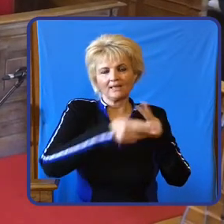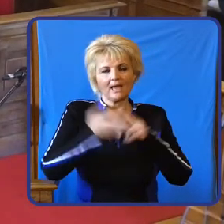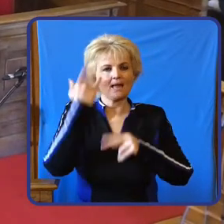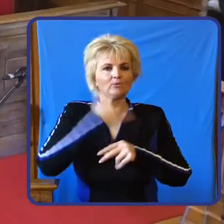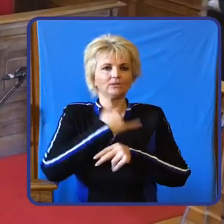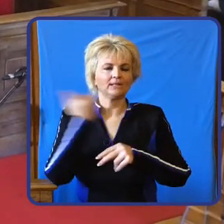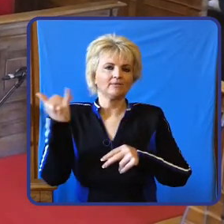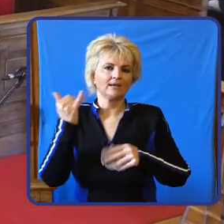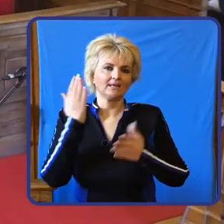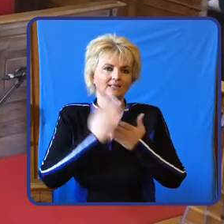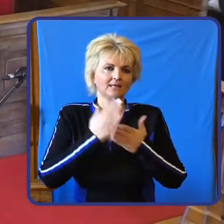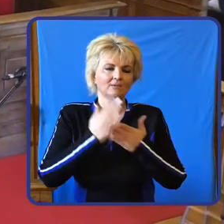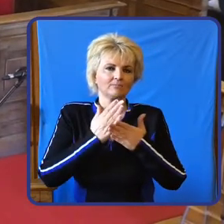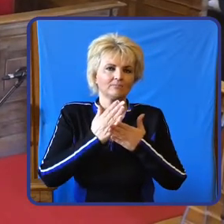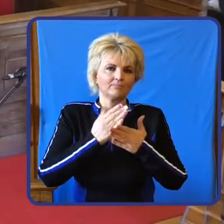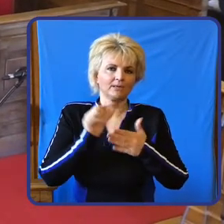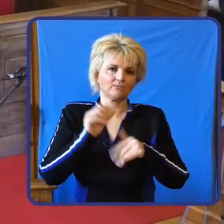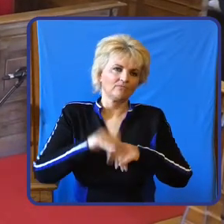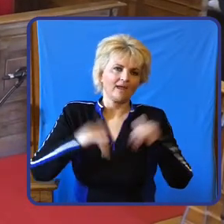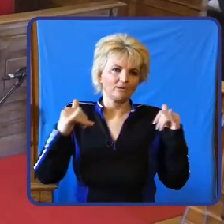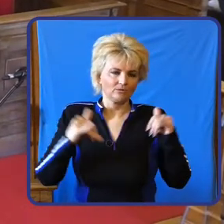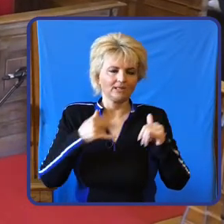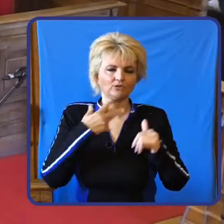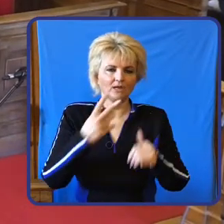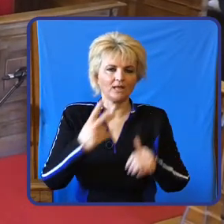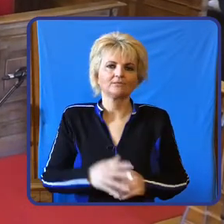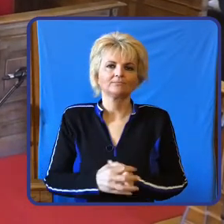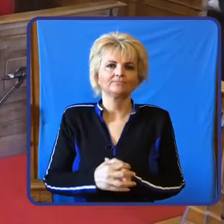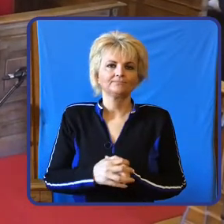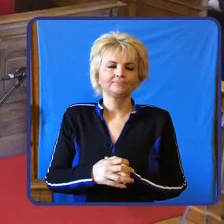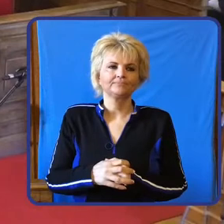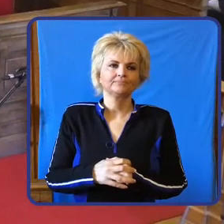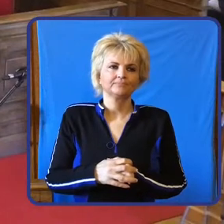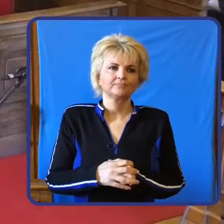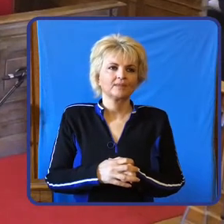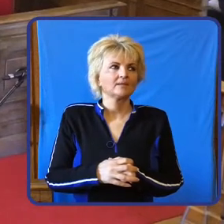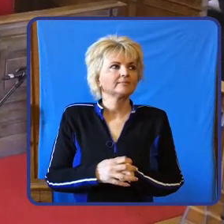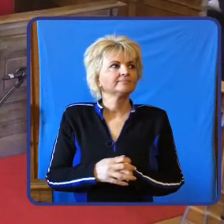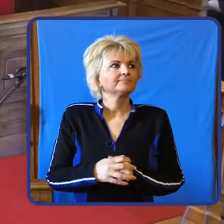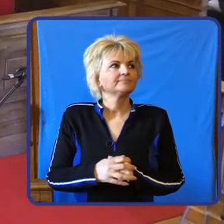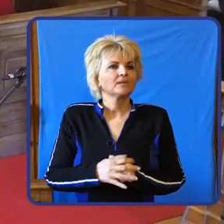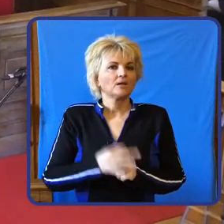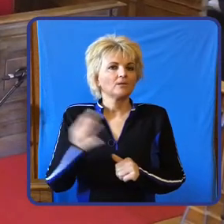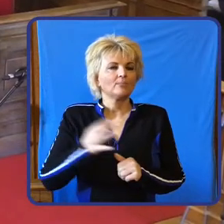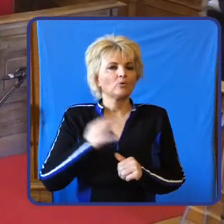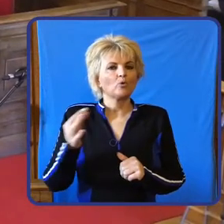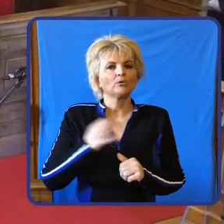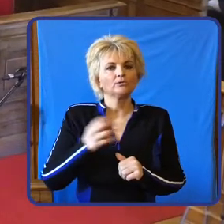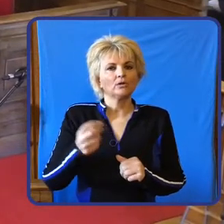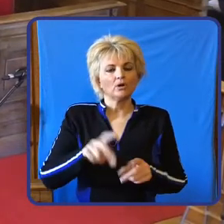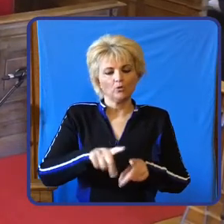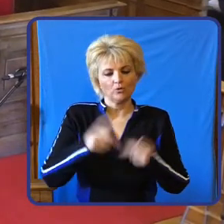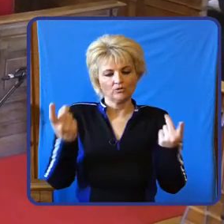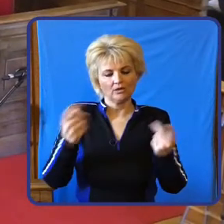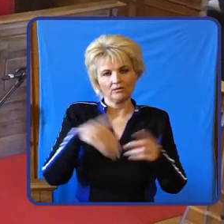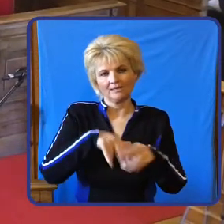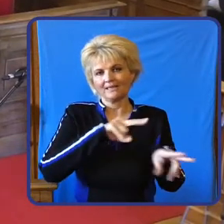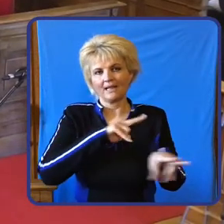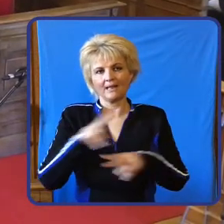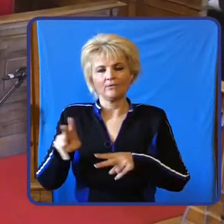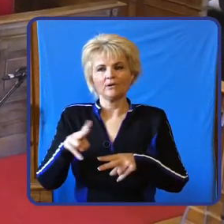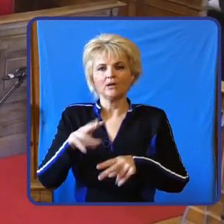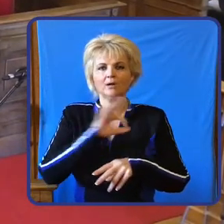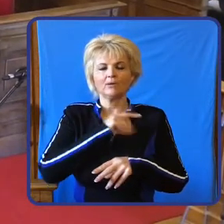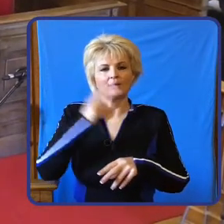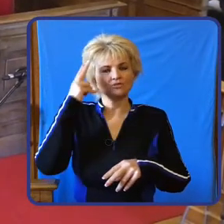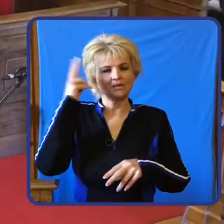azért előmozdulás látható. A napok óta tele van a sajtó, hogy eladósítja